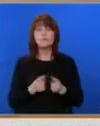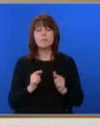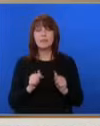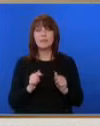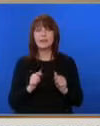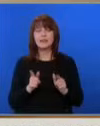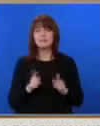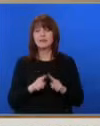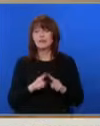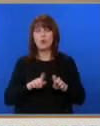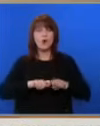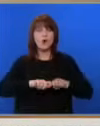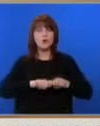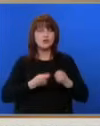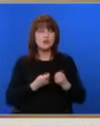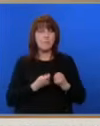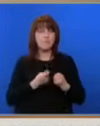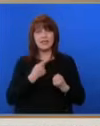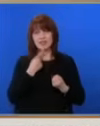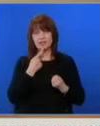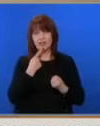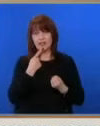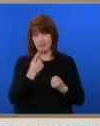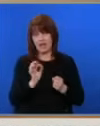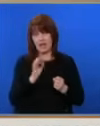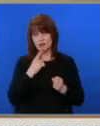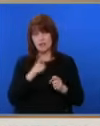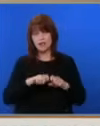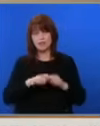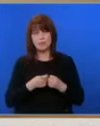бъдат счупени, бих казал разговорно,